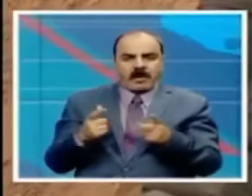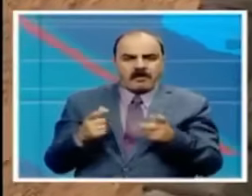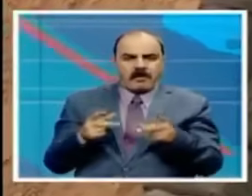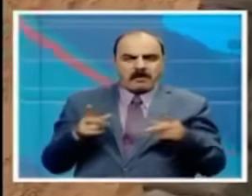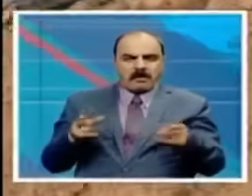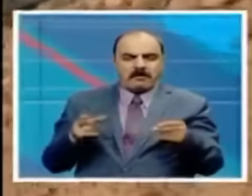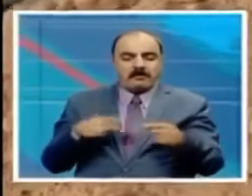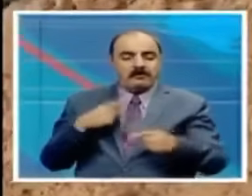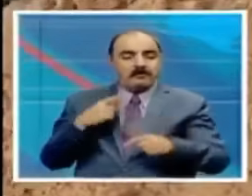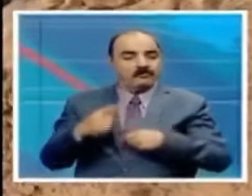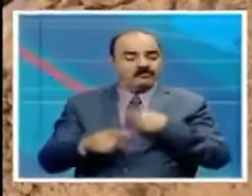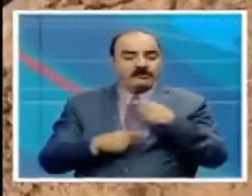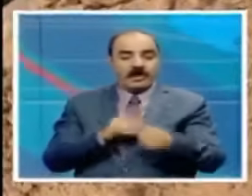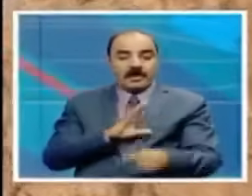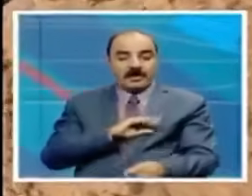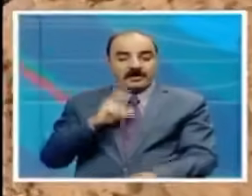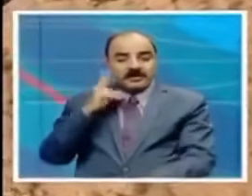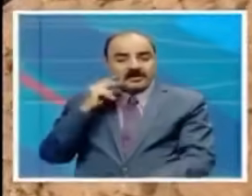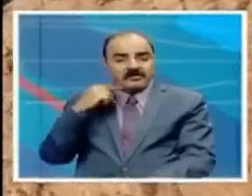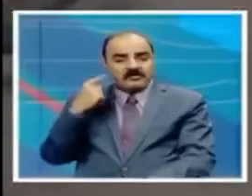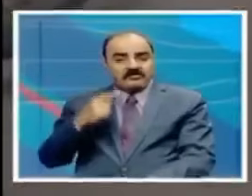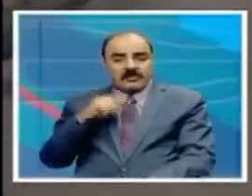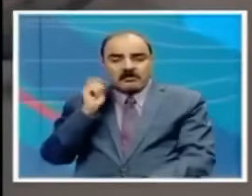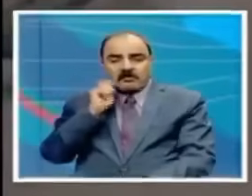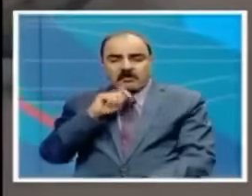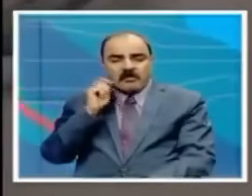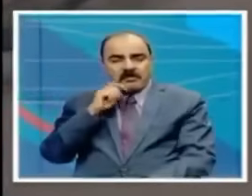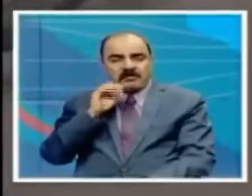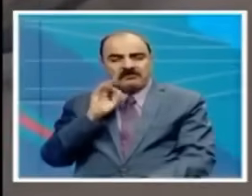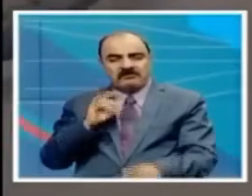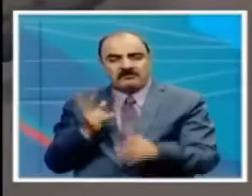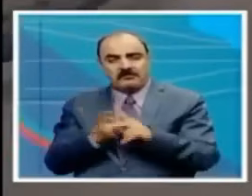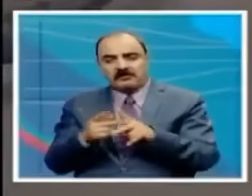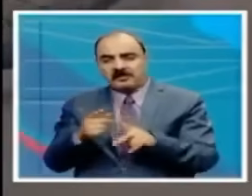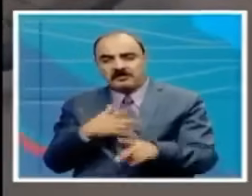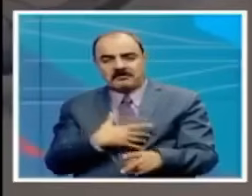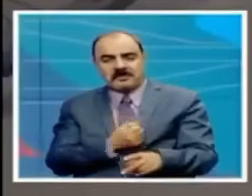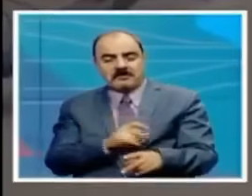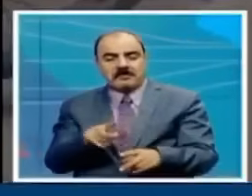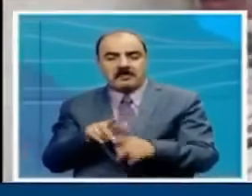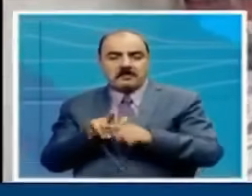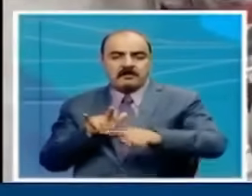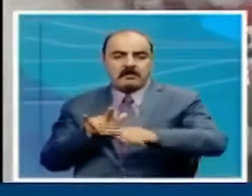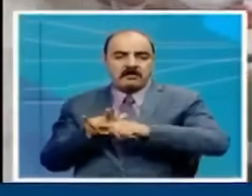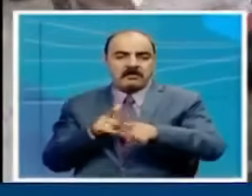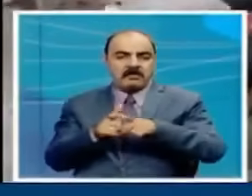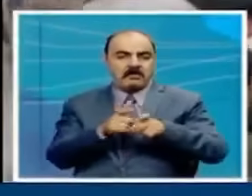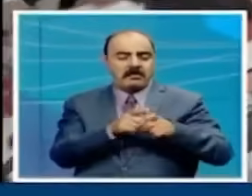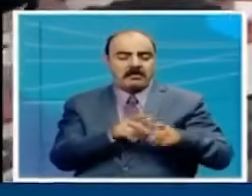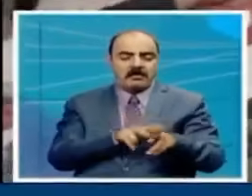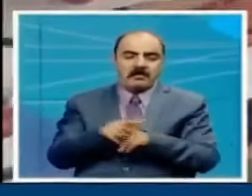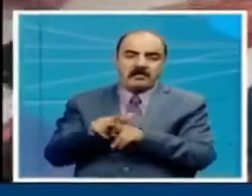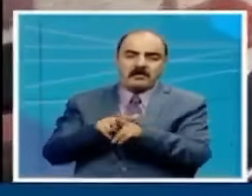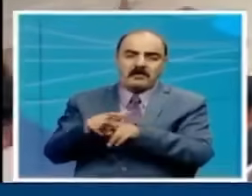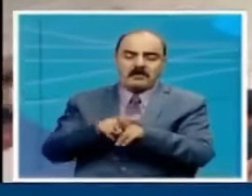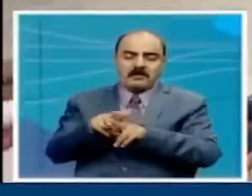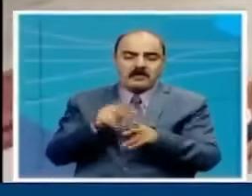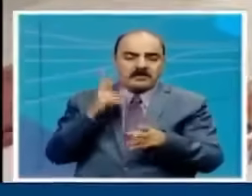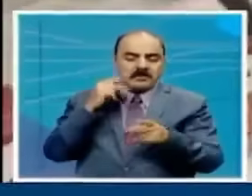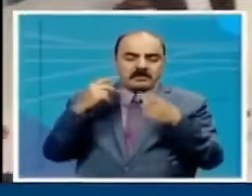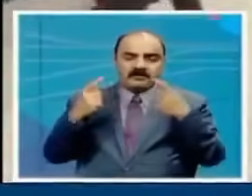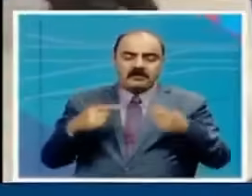الحرب، يواصل جيش الاحتلال جرائمه بحق المدنيين في قطاع غزة، حيث ارتكبت قوات